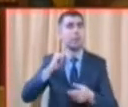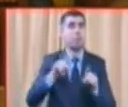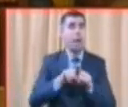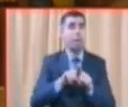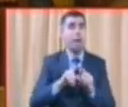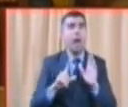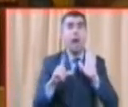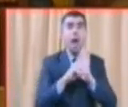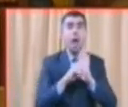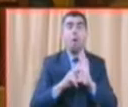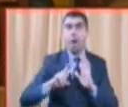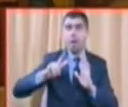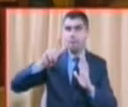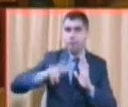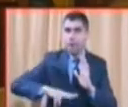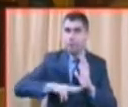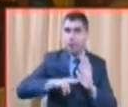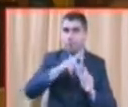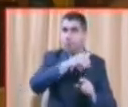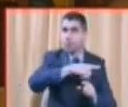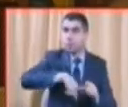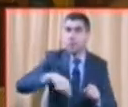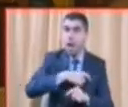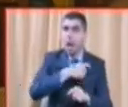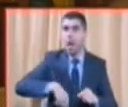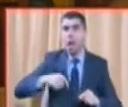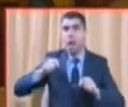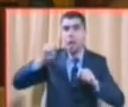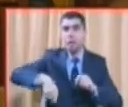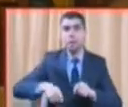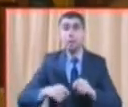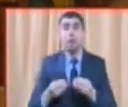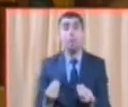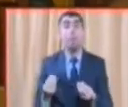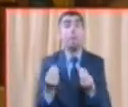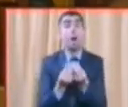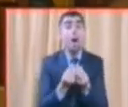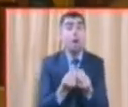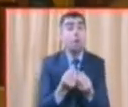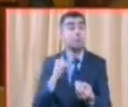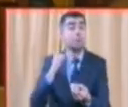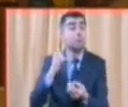قانونية وضمانات قضائية، وكذلك في إطار إلزام